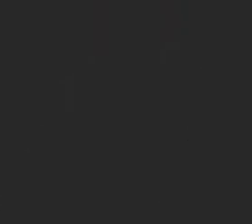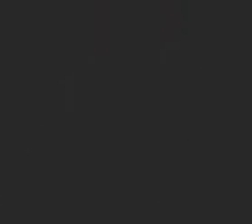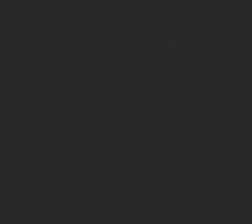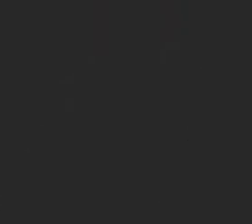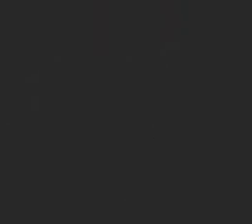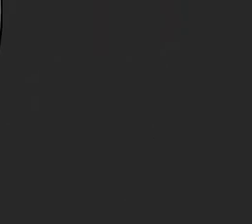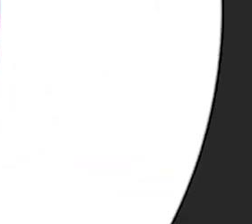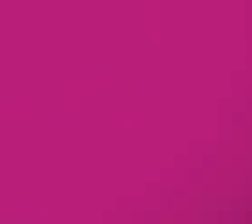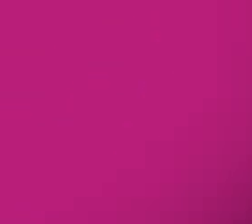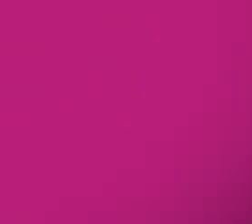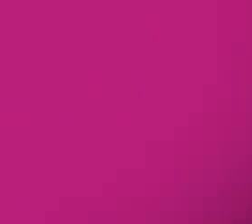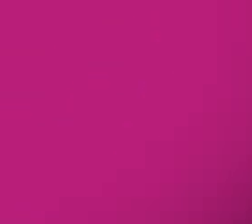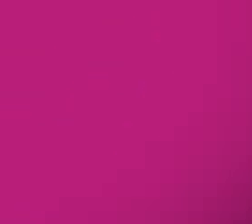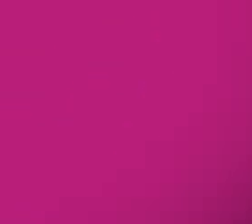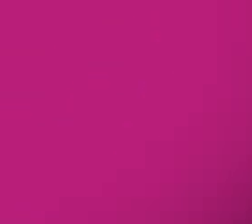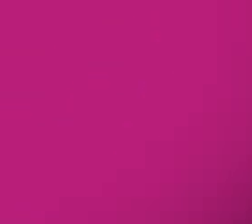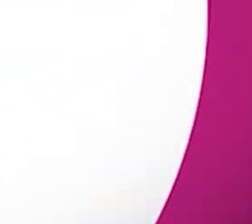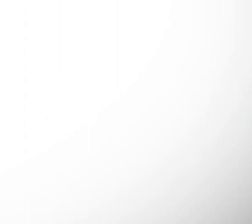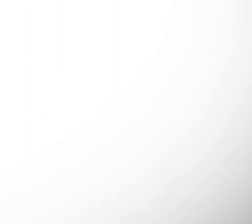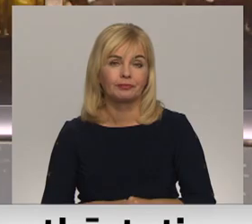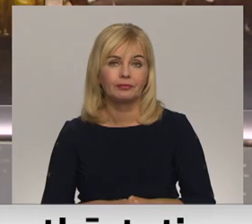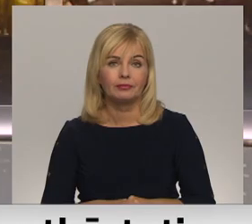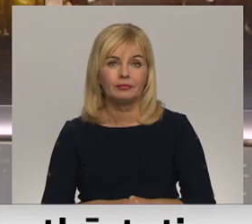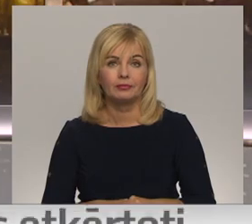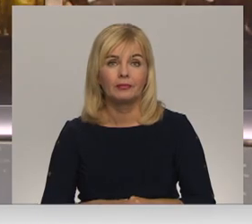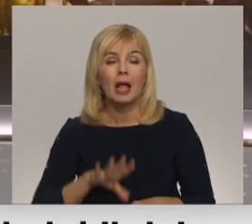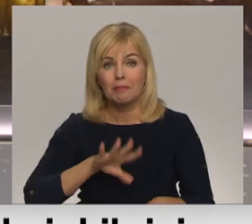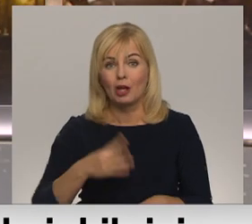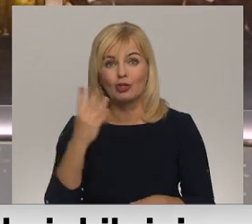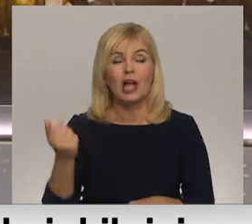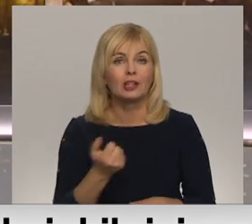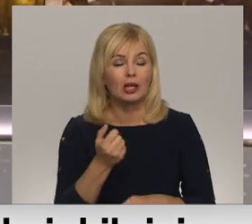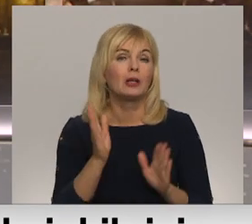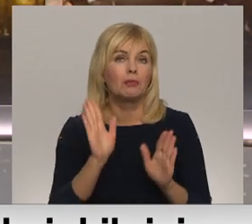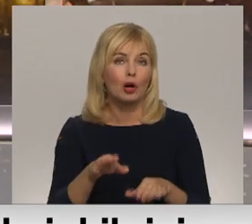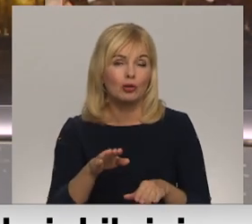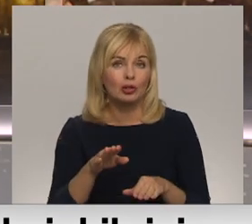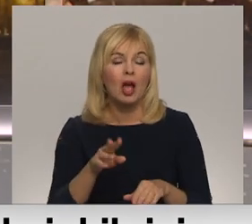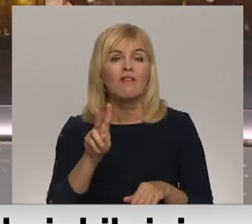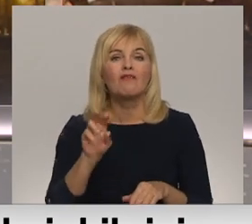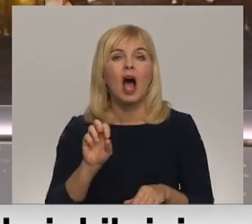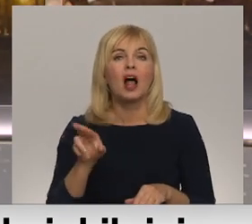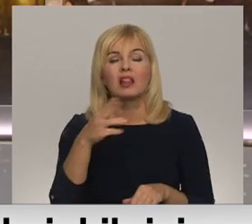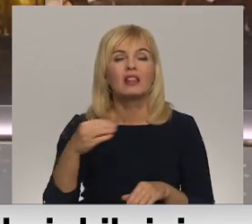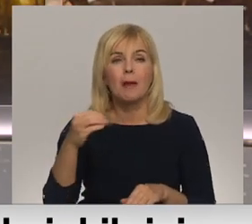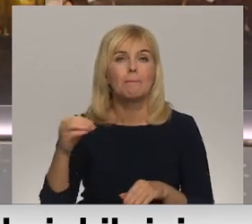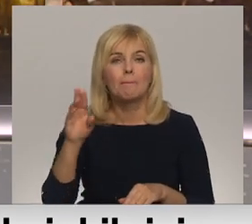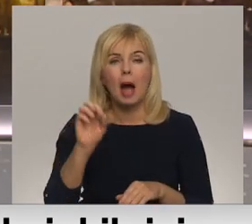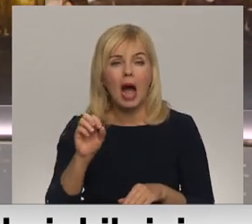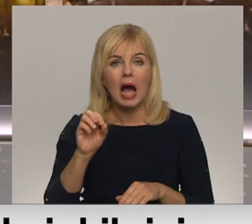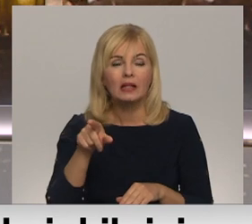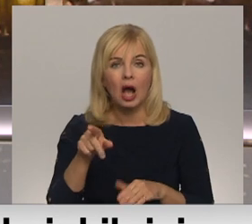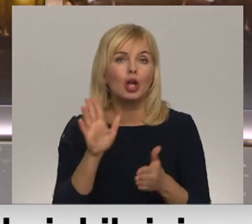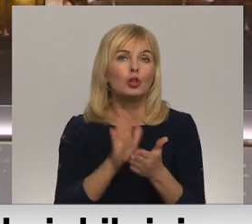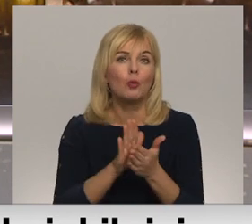Re, viss ēters ir te! Pēc 4 gadiem būs Krišjāņa Valdemāra 200 gadu jubileja. Mēs visi zinām,